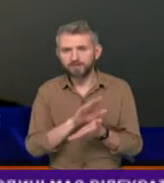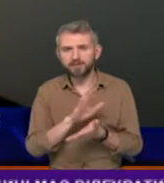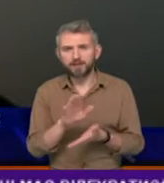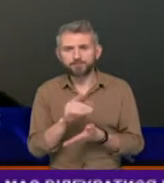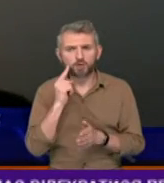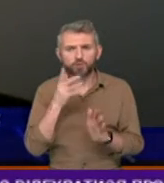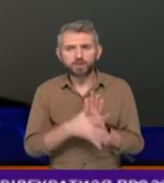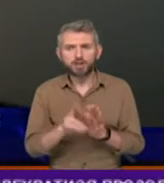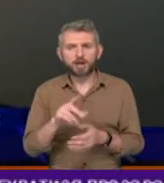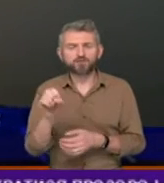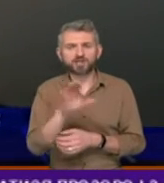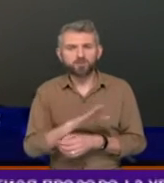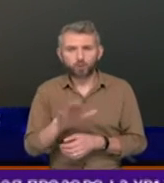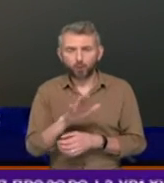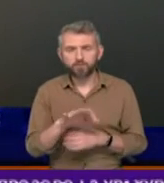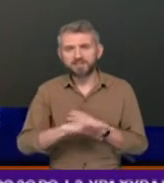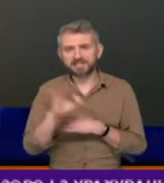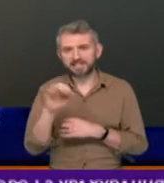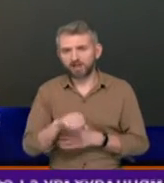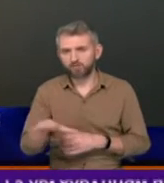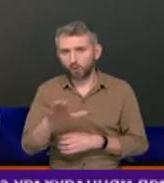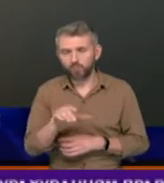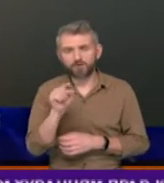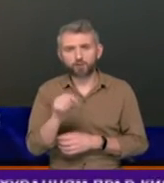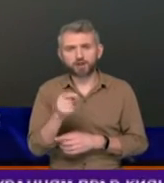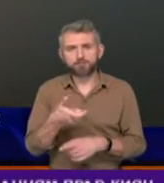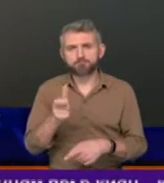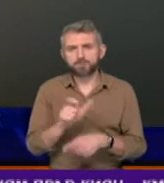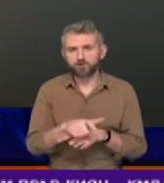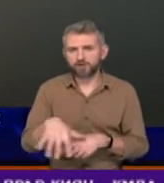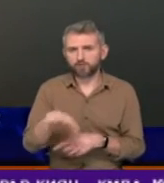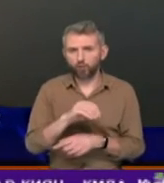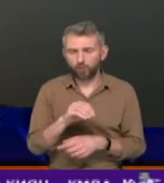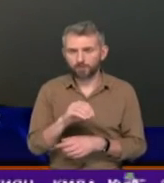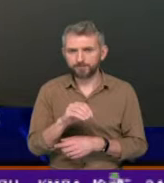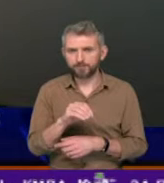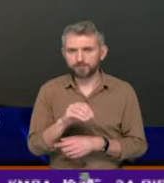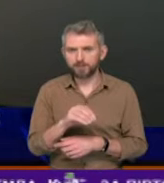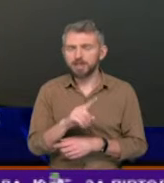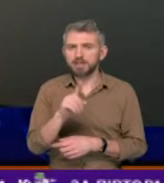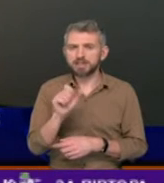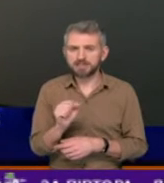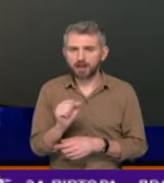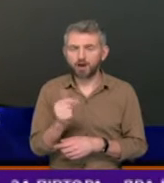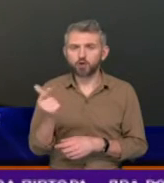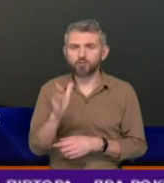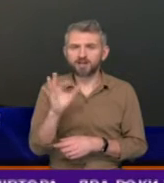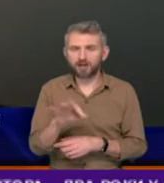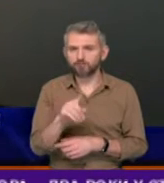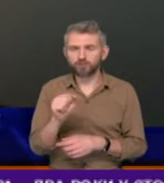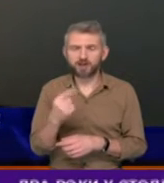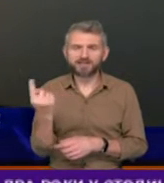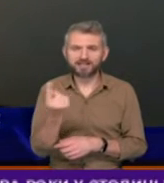Ви розумієте як? В Європі, Східна Європа, вона більше всього за громадянство і за